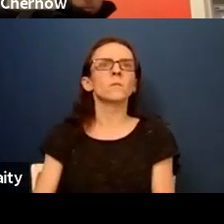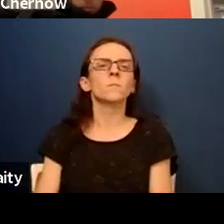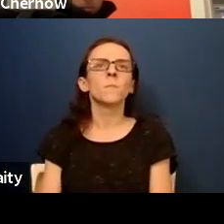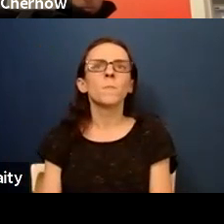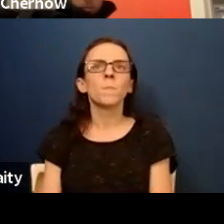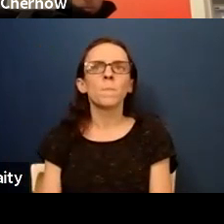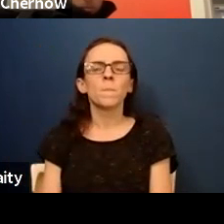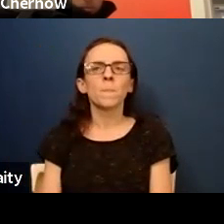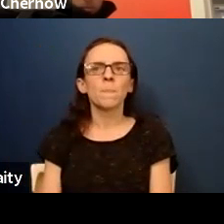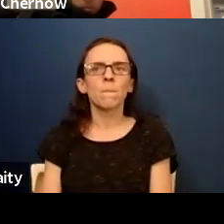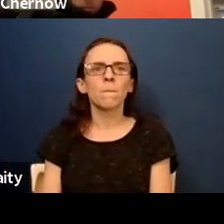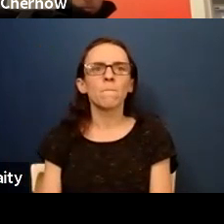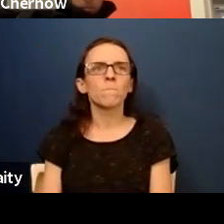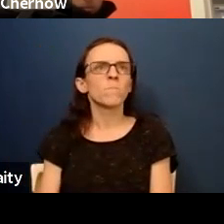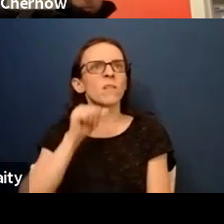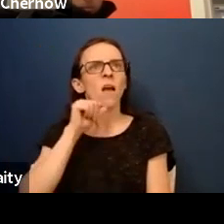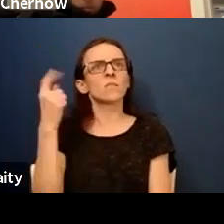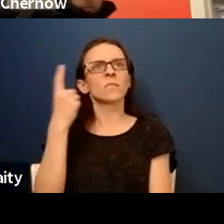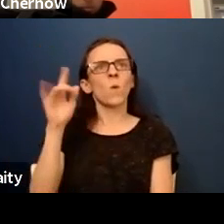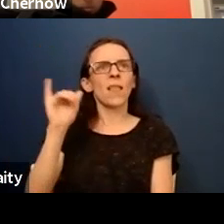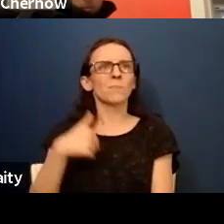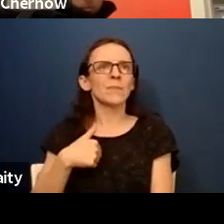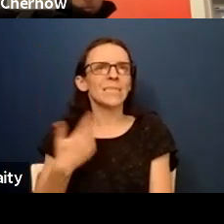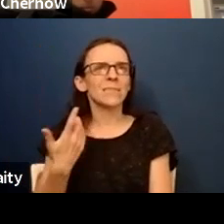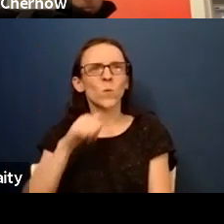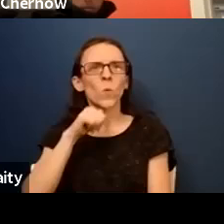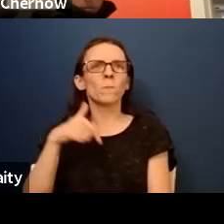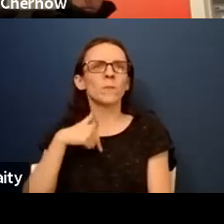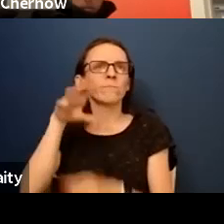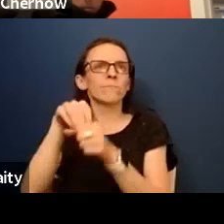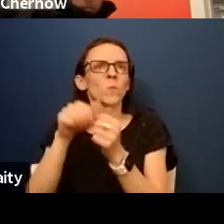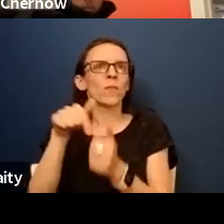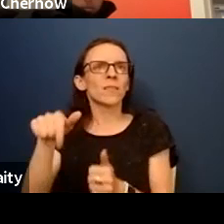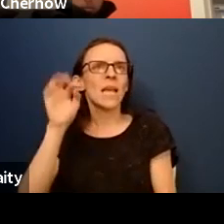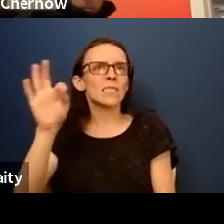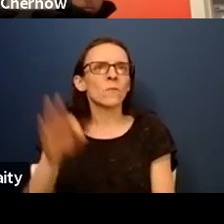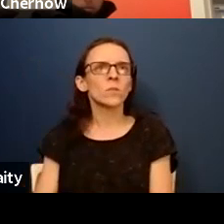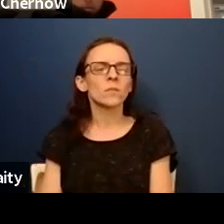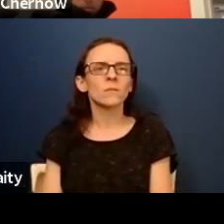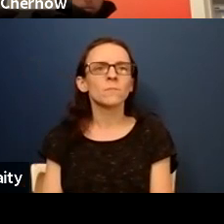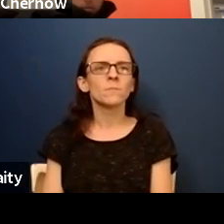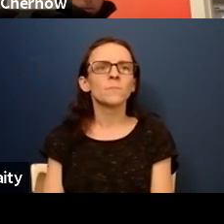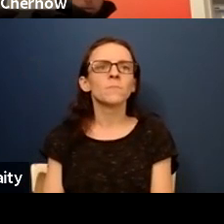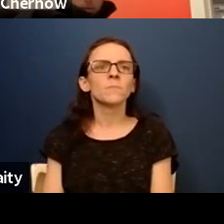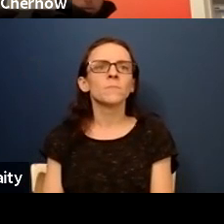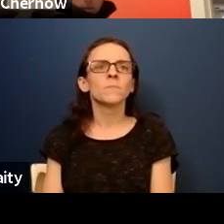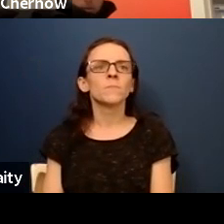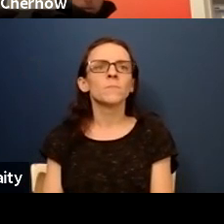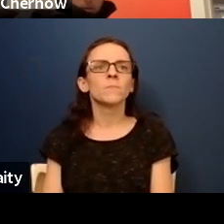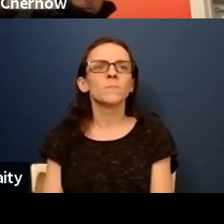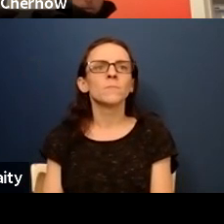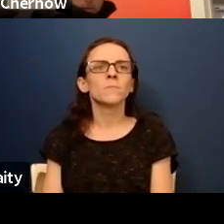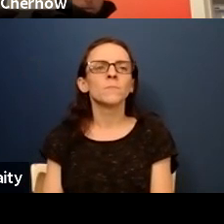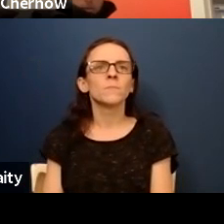Instead of someone like me. 因為好似我哋咁樣，我哋未有資格，就唔應該喺你哋呢